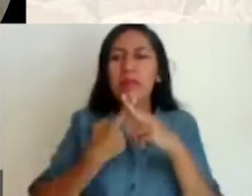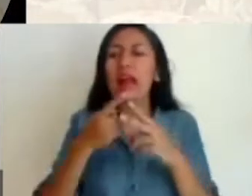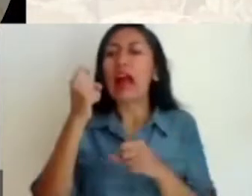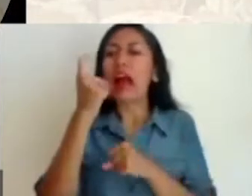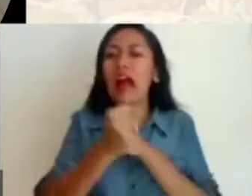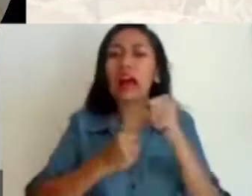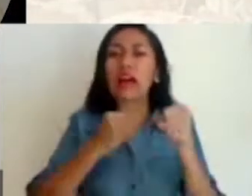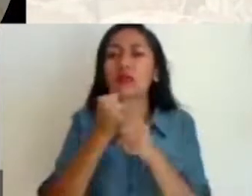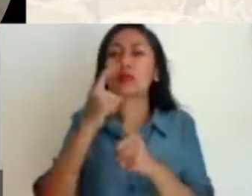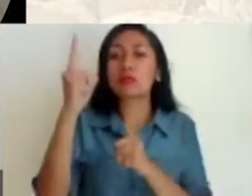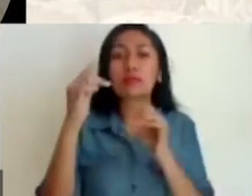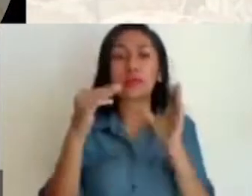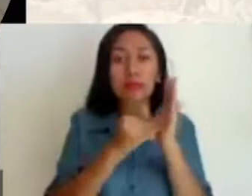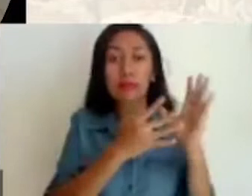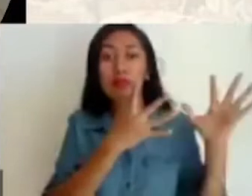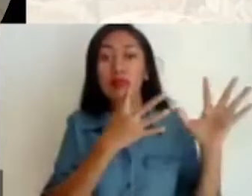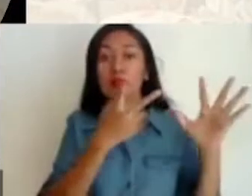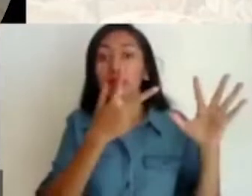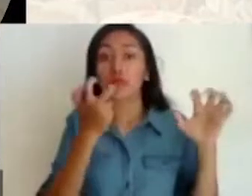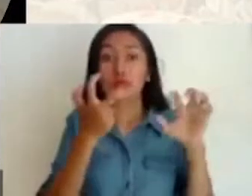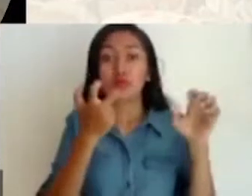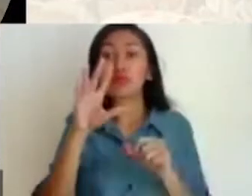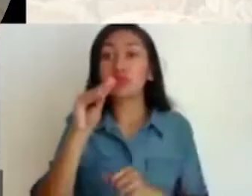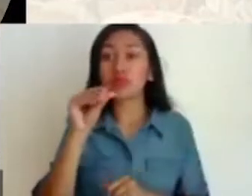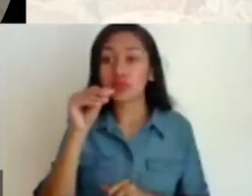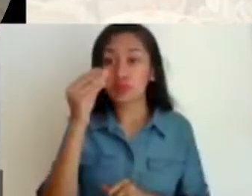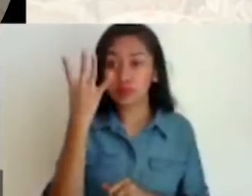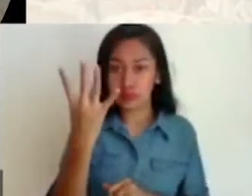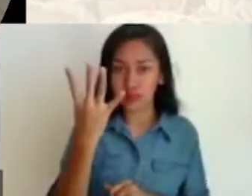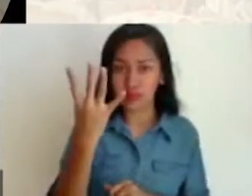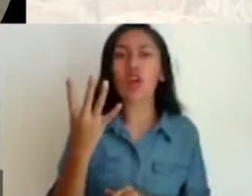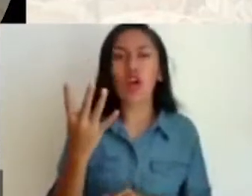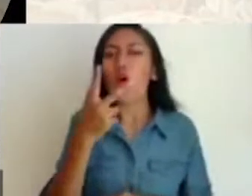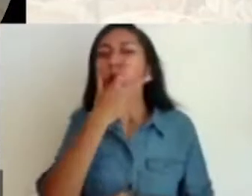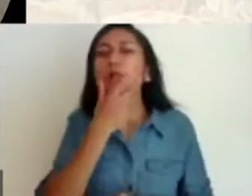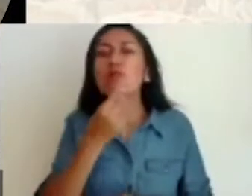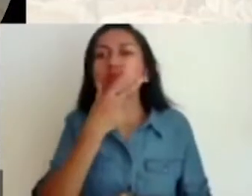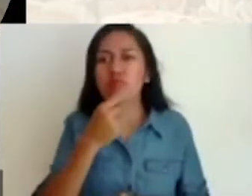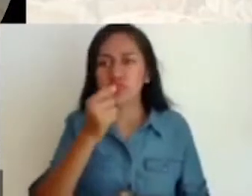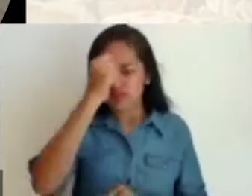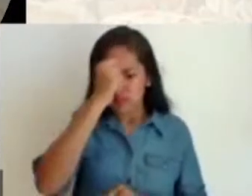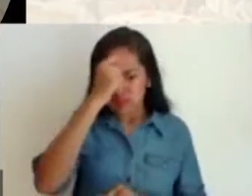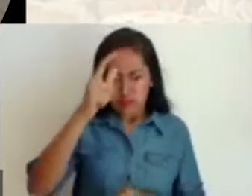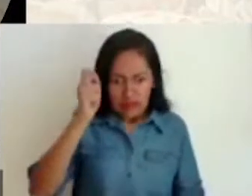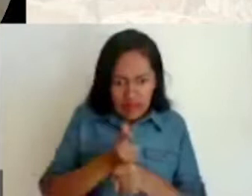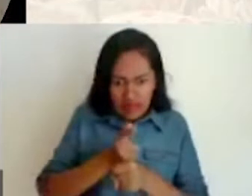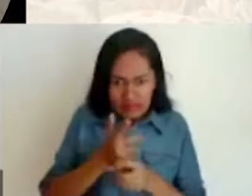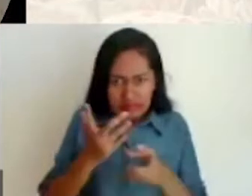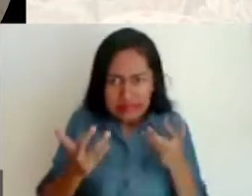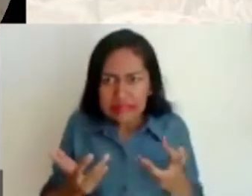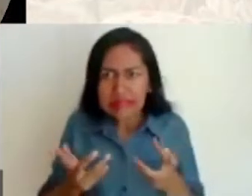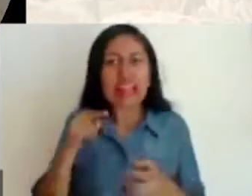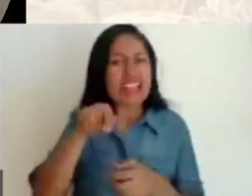nombre del personaje que la descubrió, Alexandre Yersin, miembro del Instituto Pasteur, que justamente en ese